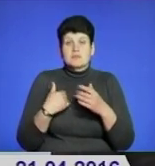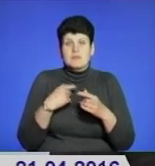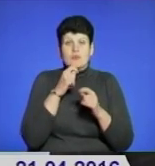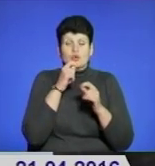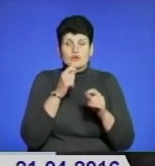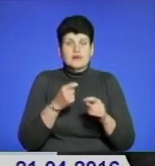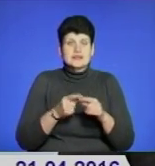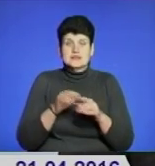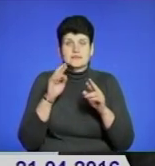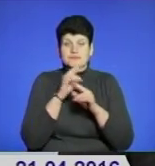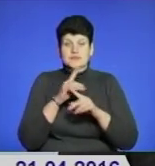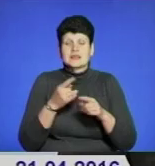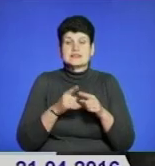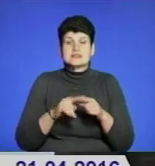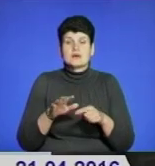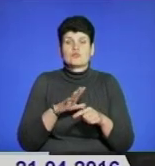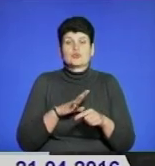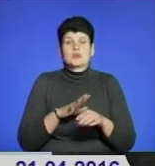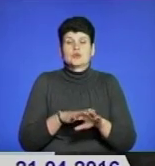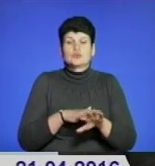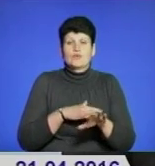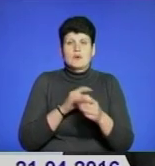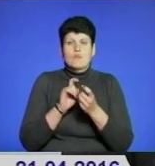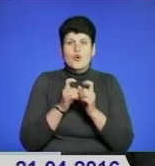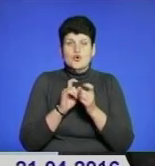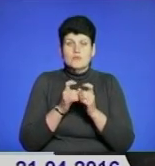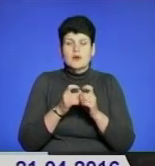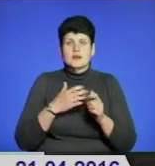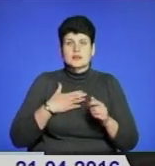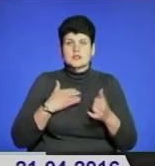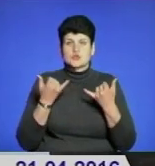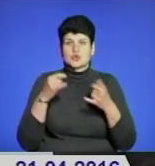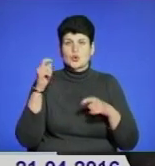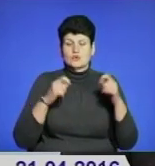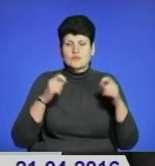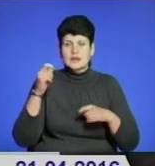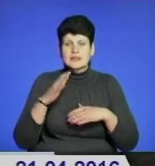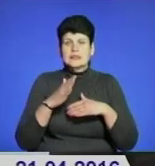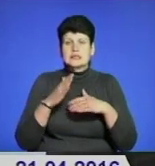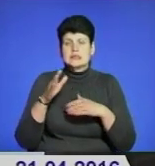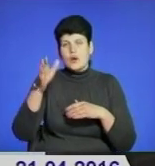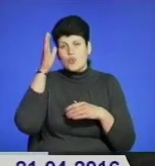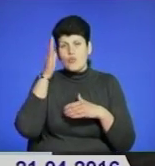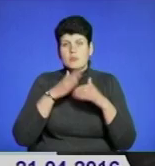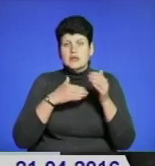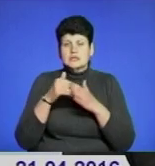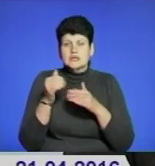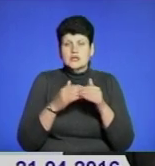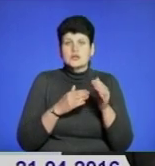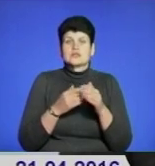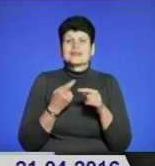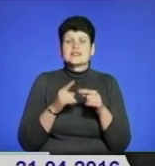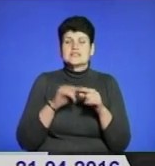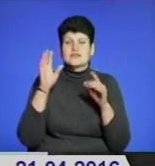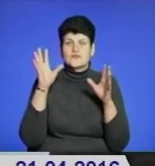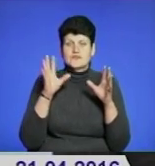тому що це була дуже тривала боротьба, і саме наша сьогоднішня конференція, науково-практична, вона покликана оці всі